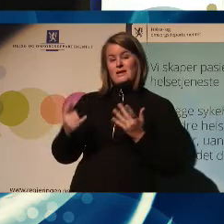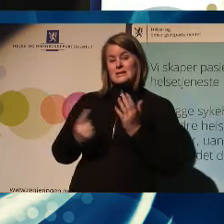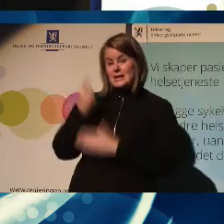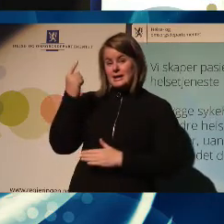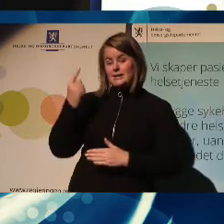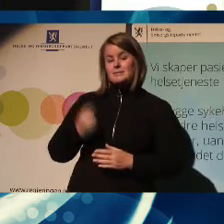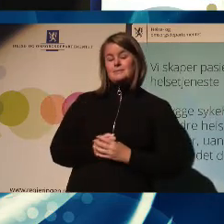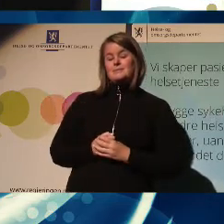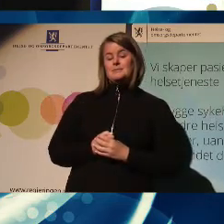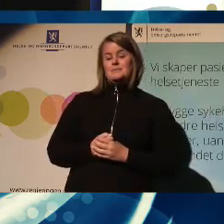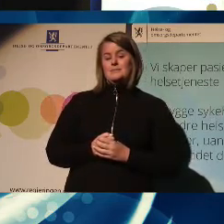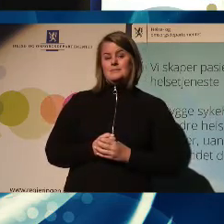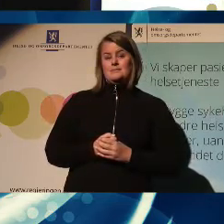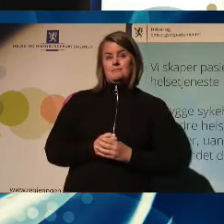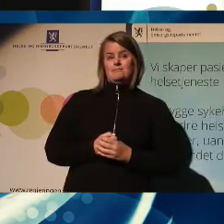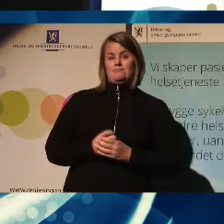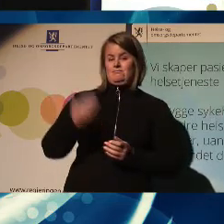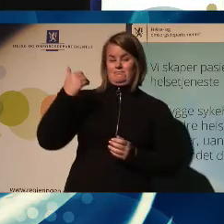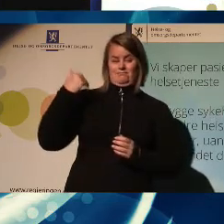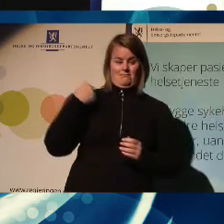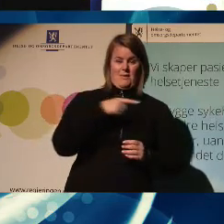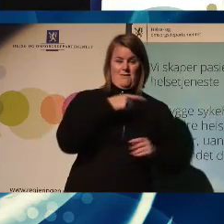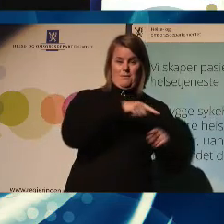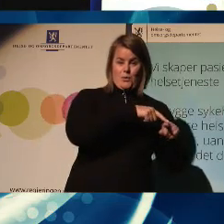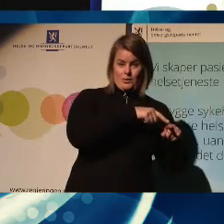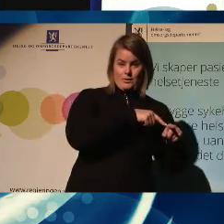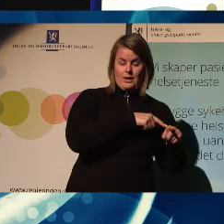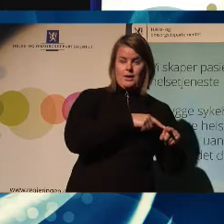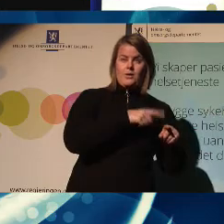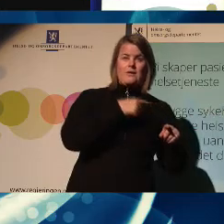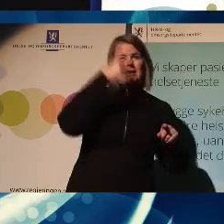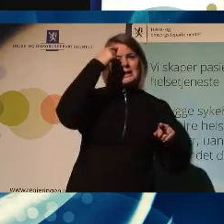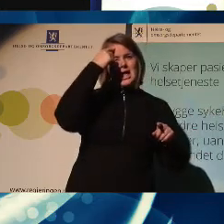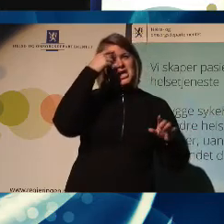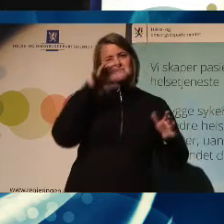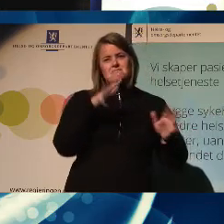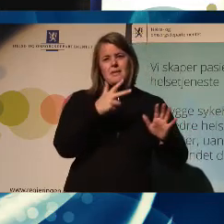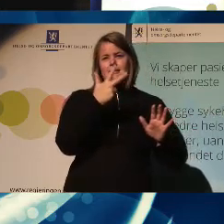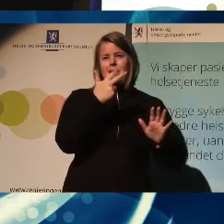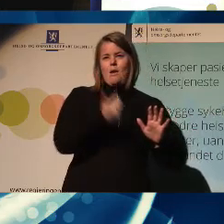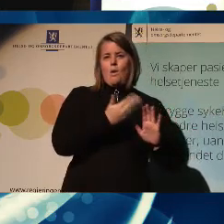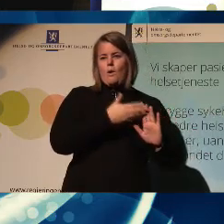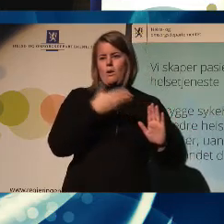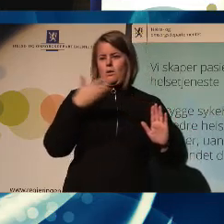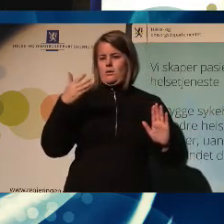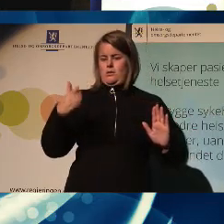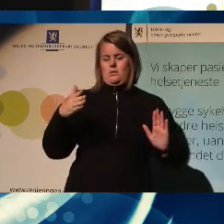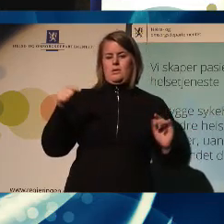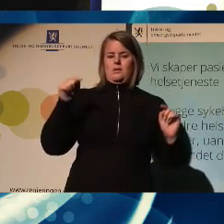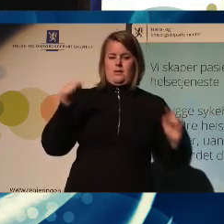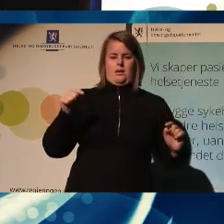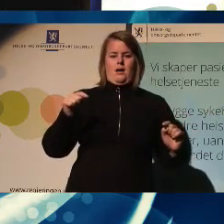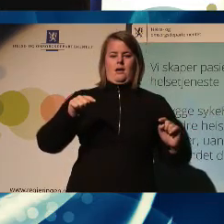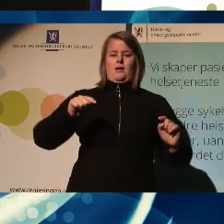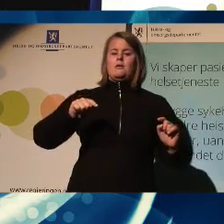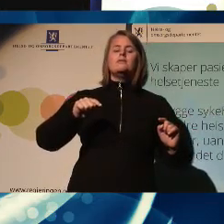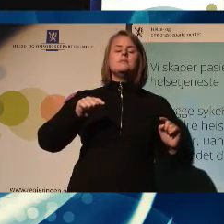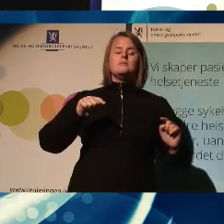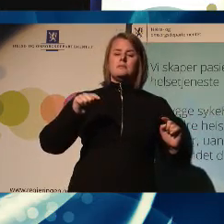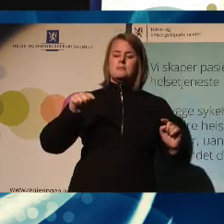Vi trodde når vi begynte at vi gjennom en treårsperiode skulle være klar til å